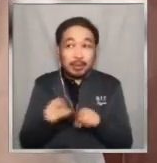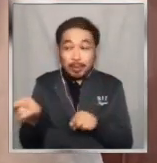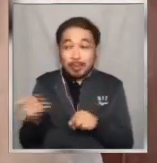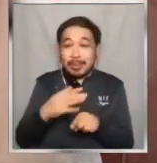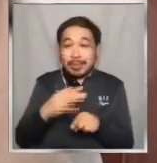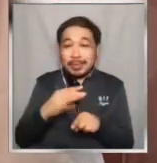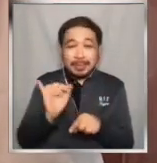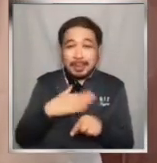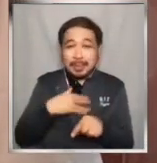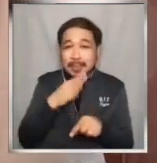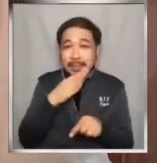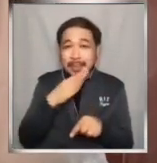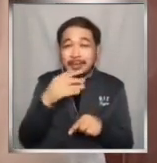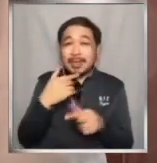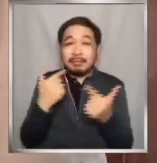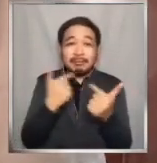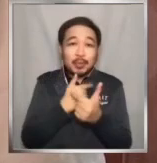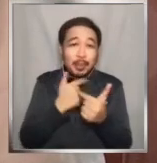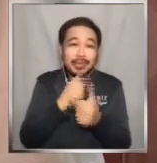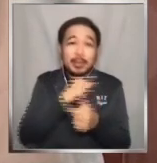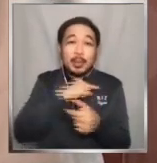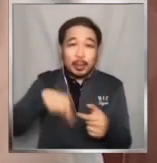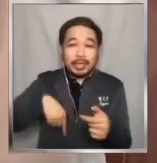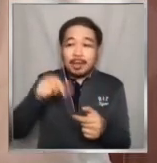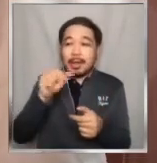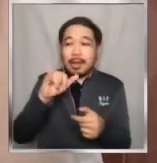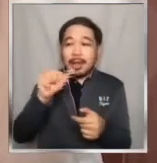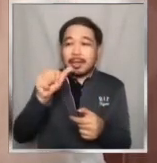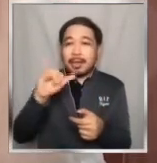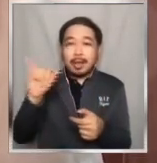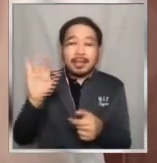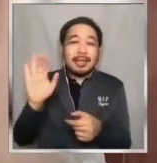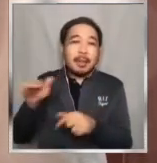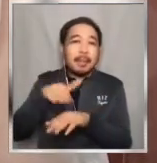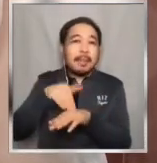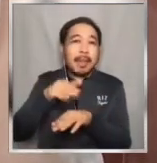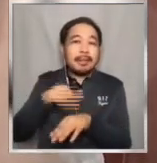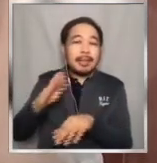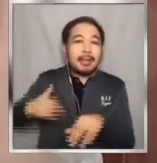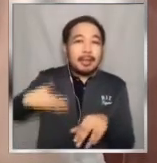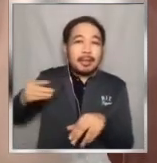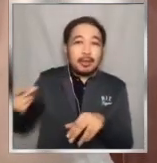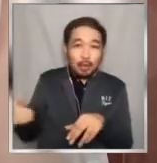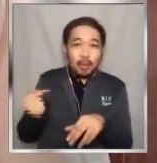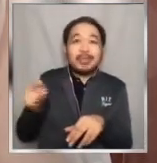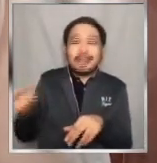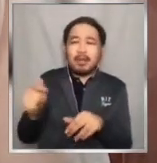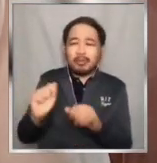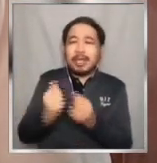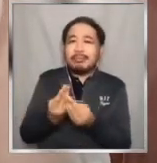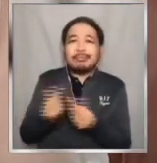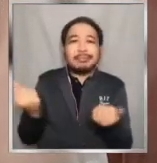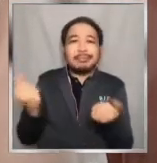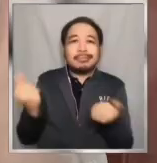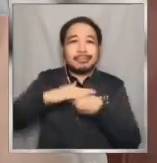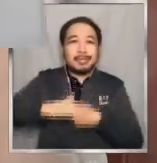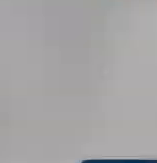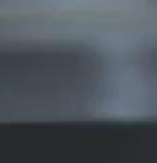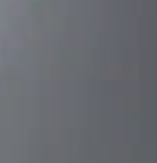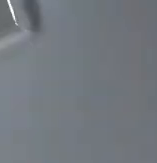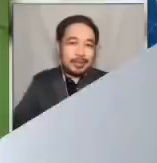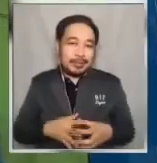na si Aiai Delas Alas. At ang kanyang pet dogs, instant stress reliever daw niya. Yan ang chika ni Nelson